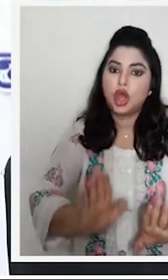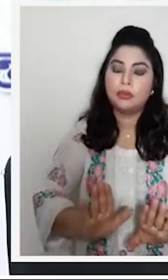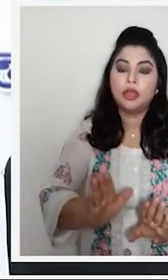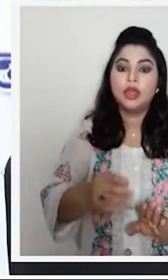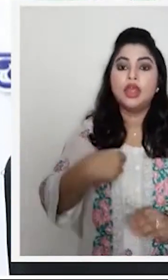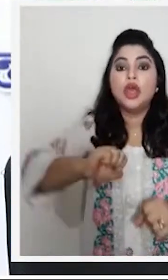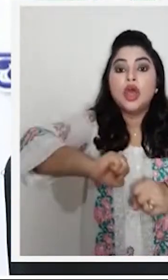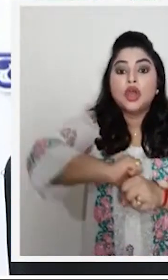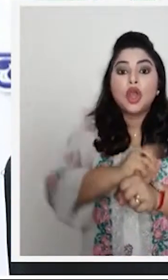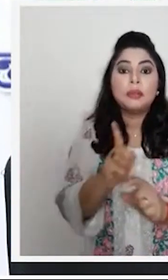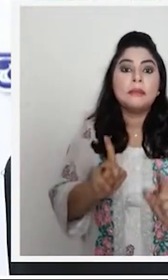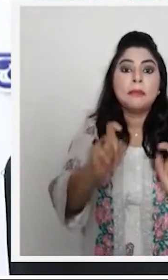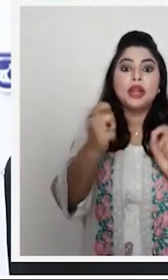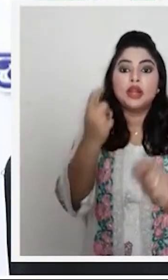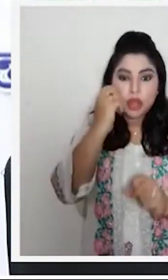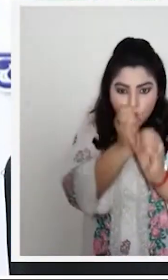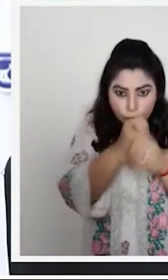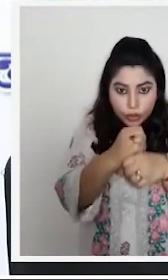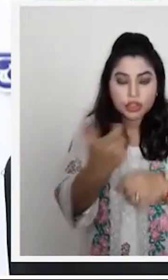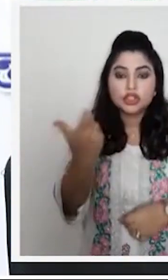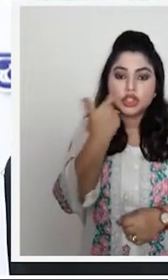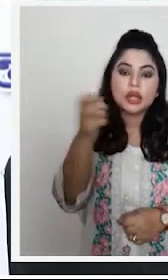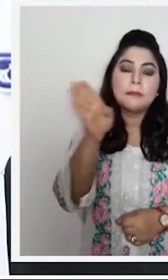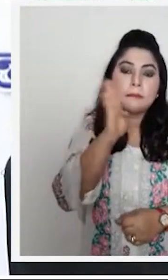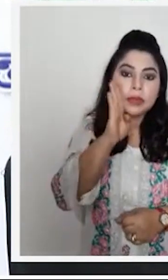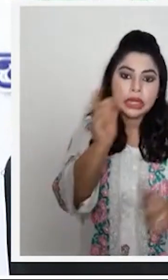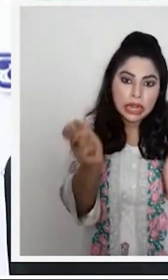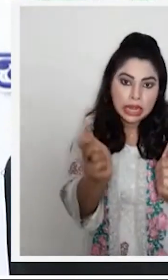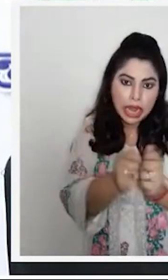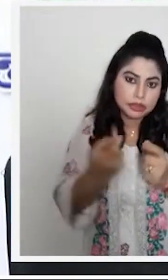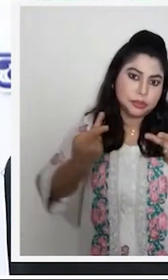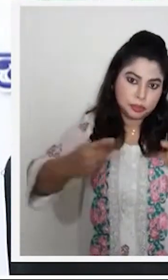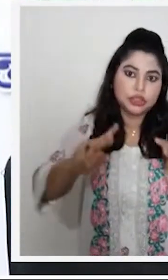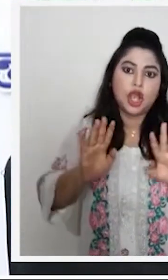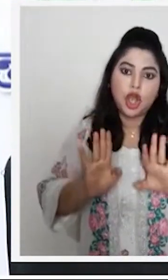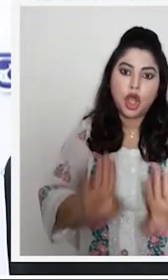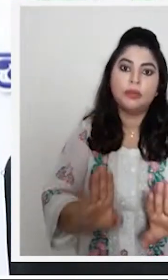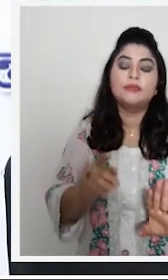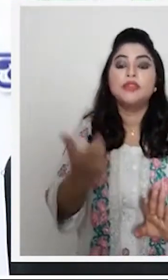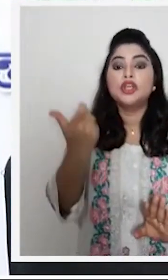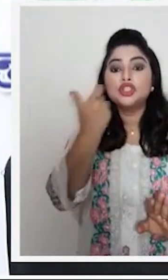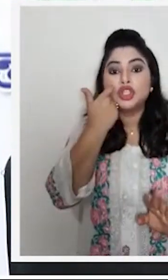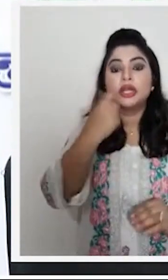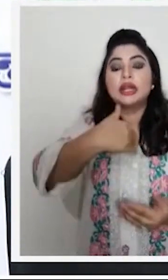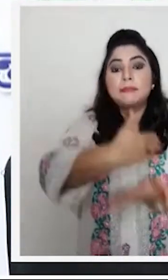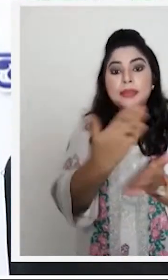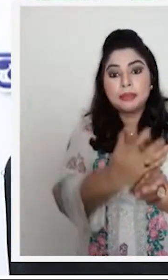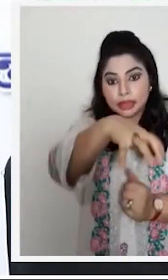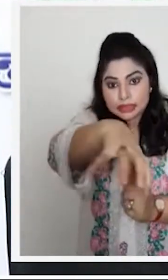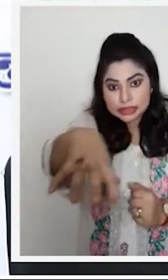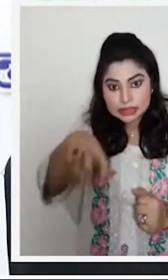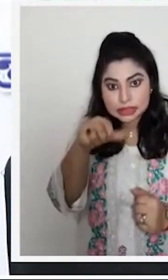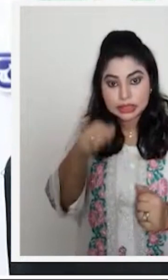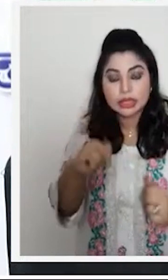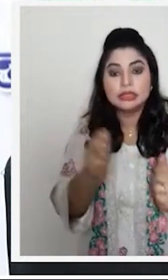এখন দীর্ঘস্থায়ী সক্ষমতা তৈরির কাজ দ্রুত গতিতে শুরু হয়েছে। কোভিড পরীক্ষার কাজ সরকারি বেসরকারি পর্যায়ে